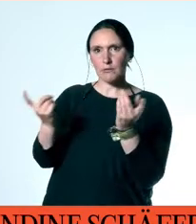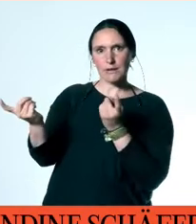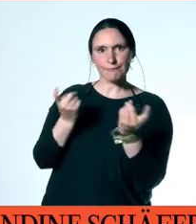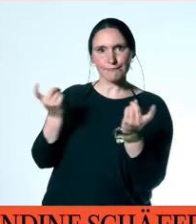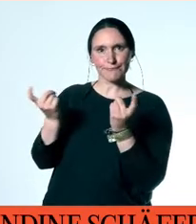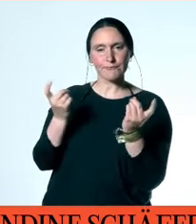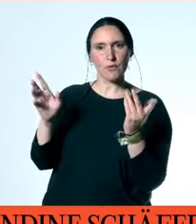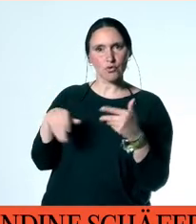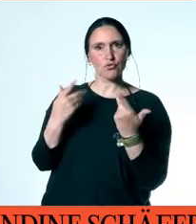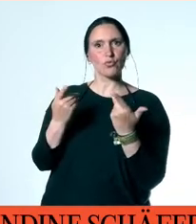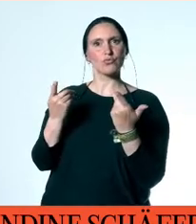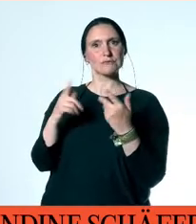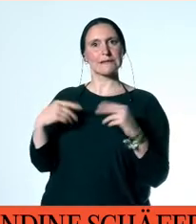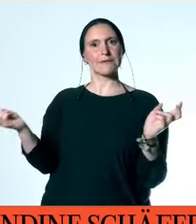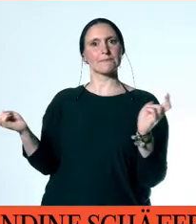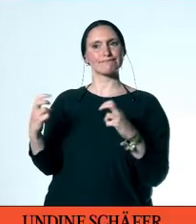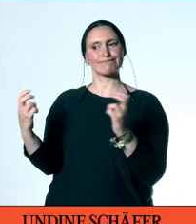vorgeschlagen, dass sie